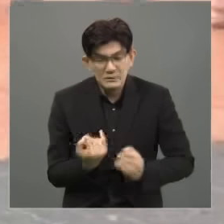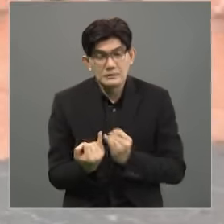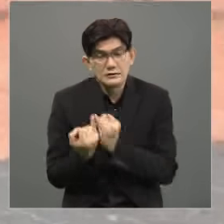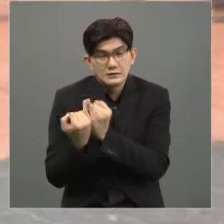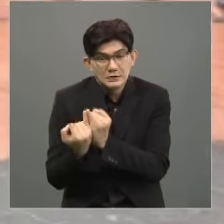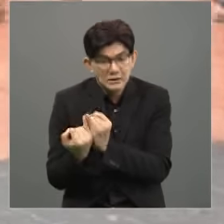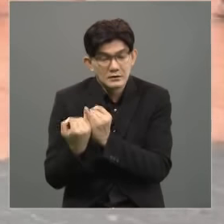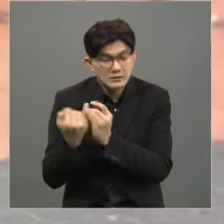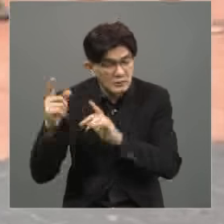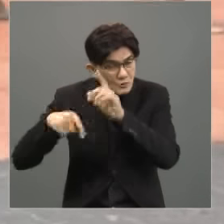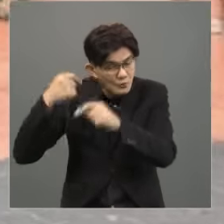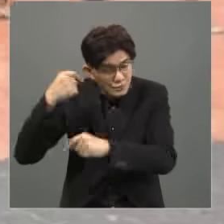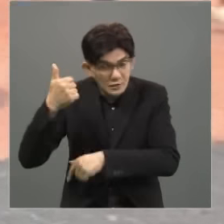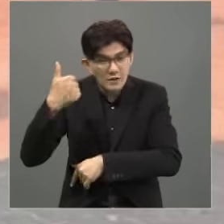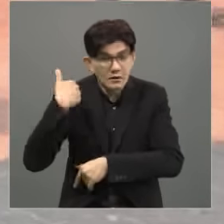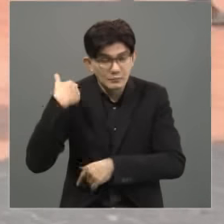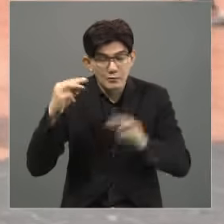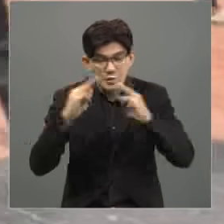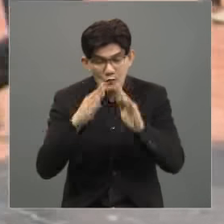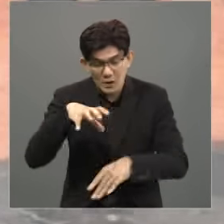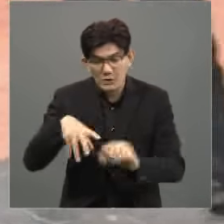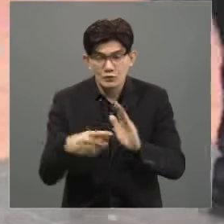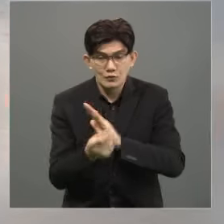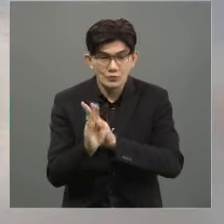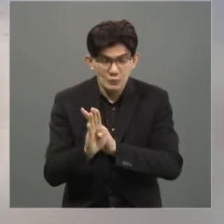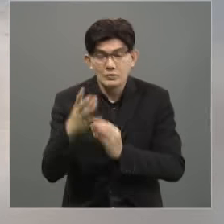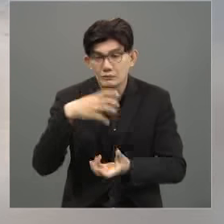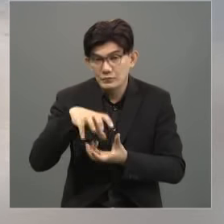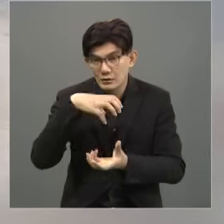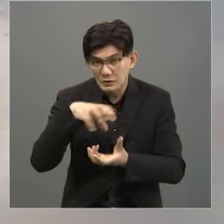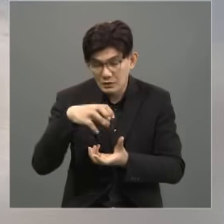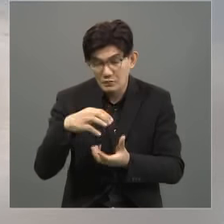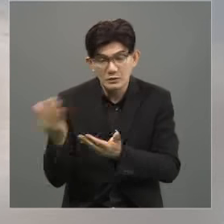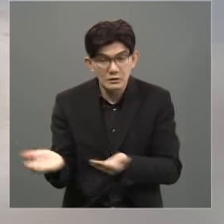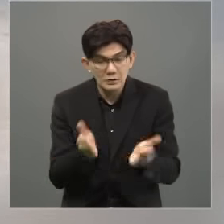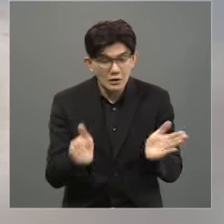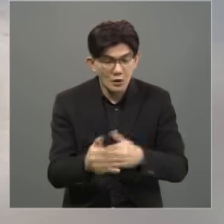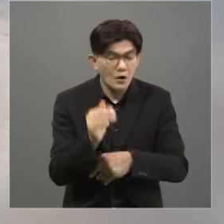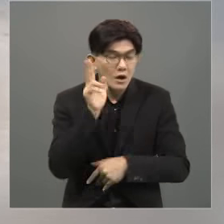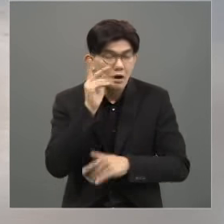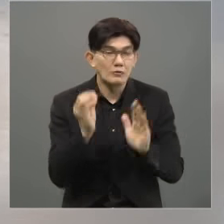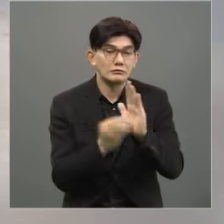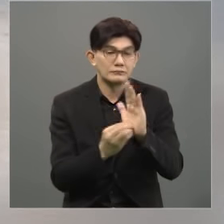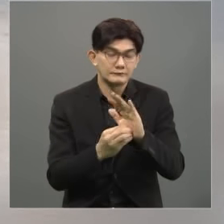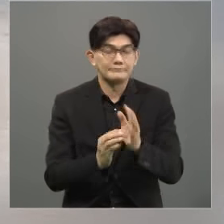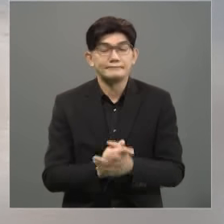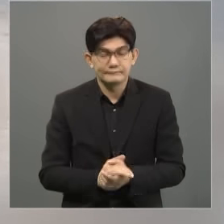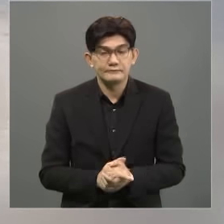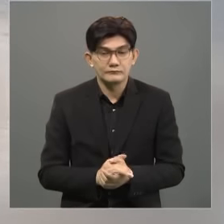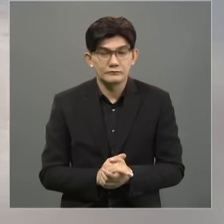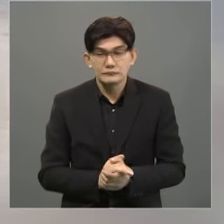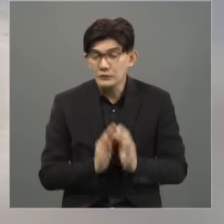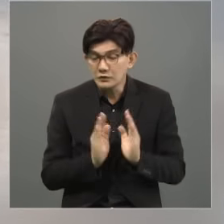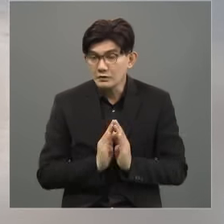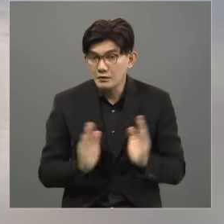องค์ครับนี่คือบรรยากาศที่วัดมหาวนารามจังหวัดอุบลราชธานีช่วงนี้ขอส่งกลับไปทางสถานีครับ ค่ะขอ